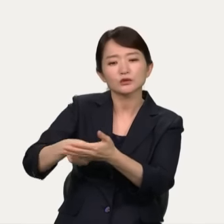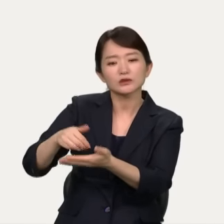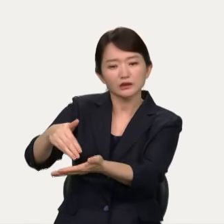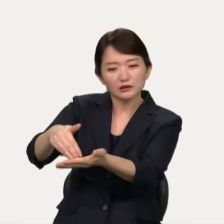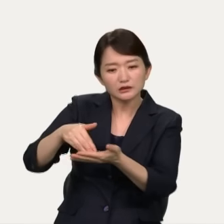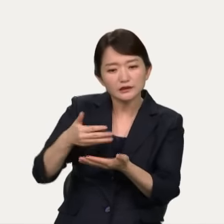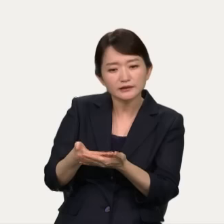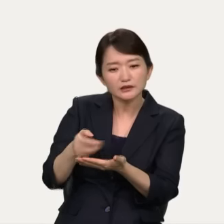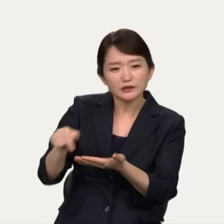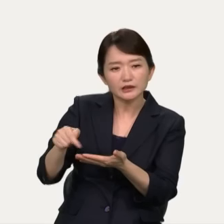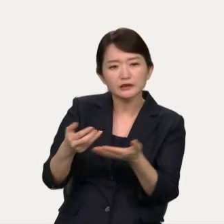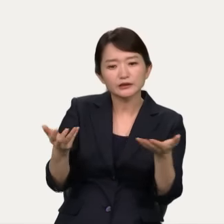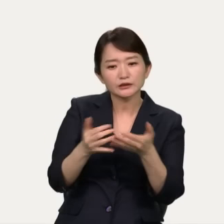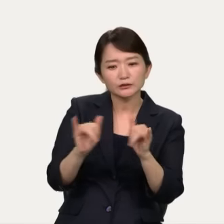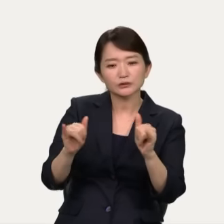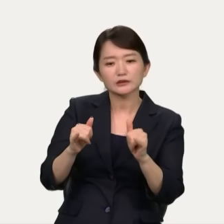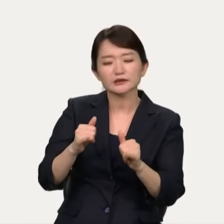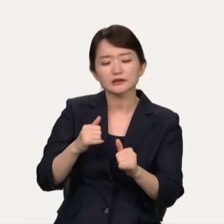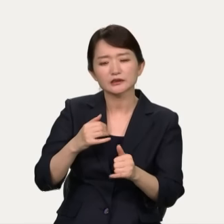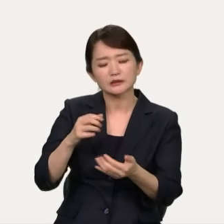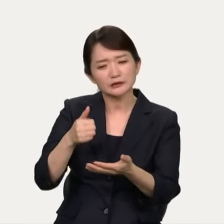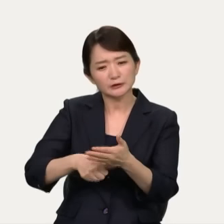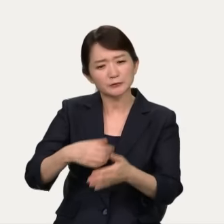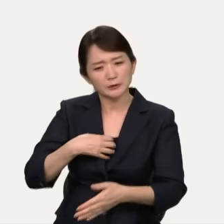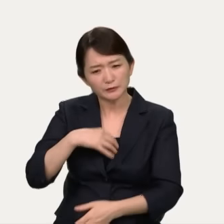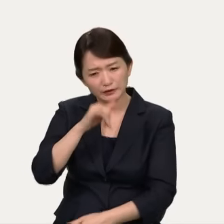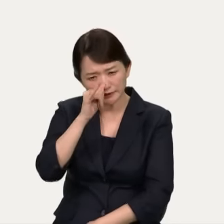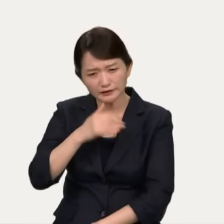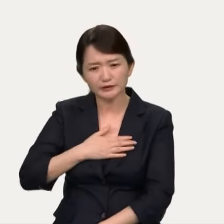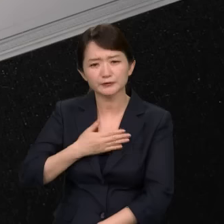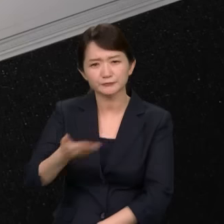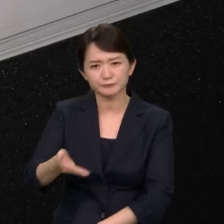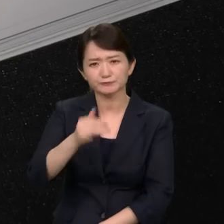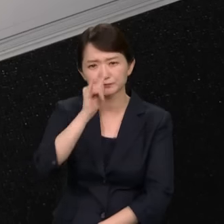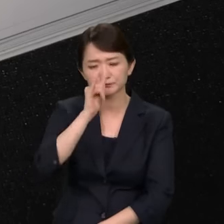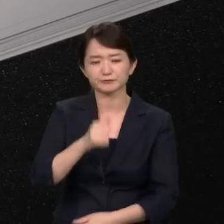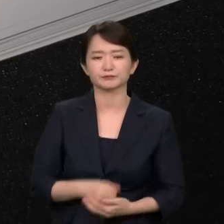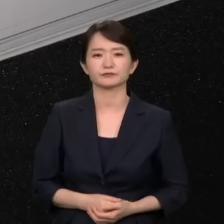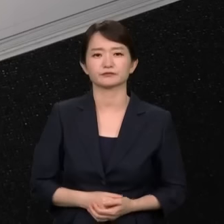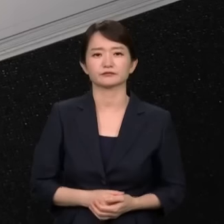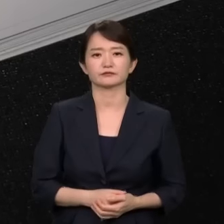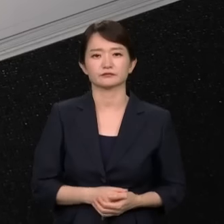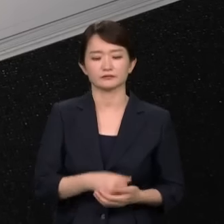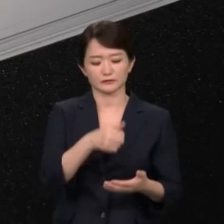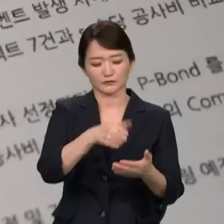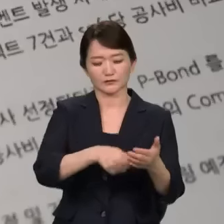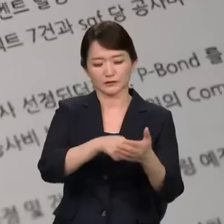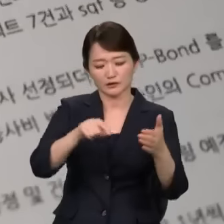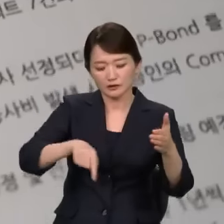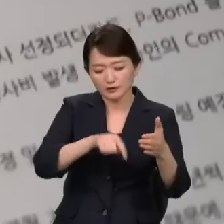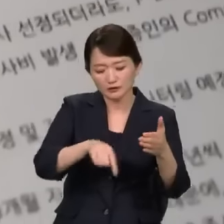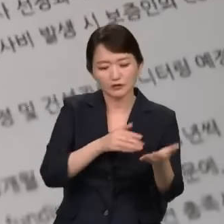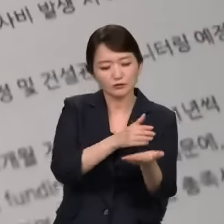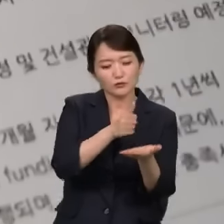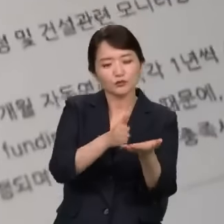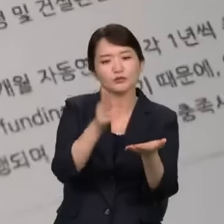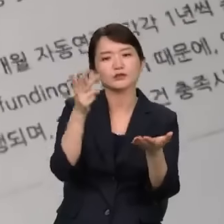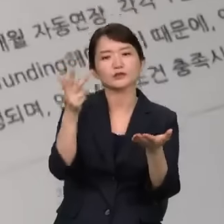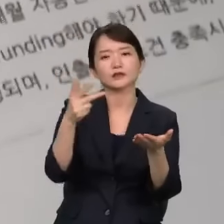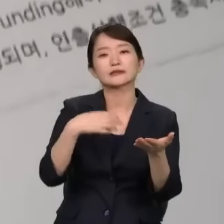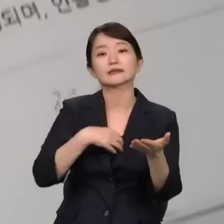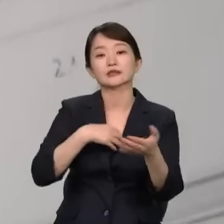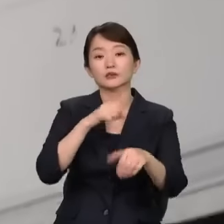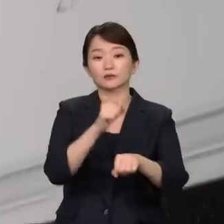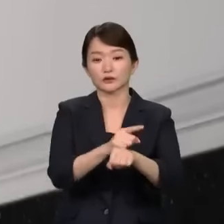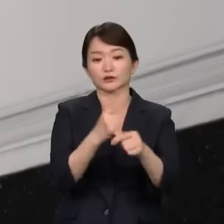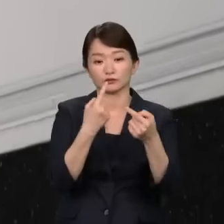직원들에게 상품 위험성을 알리는 절차가 있다고 해명했습니다. 내부 상품 제안서엔 7개 분야에 걸쳐 위험성